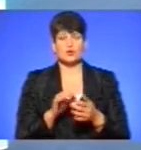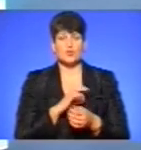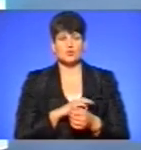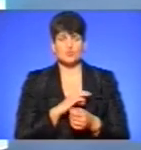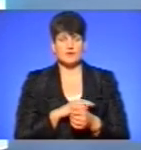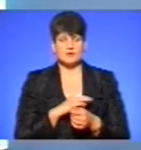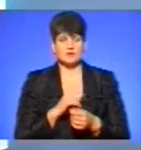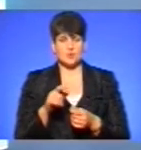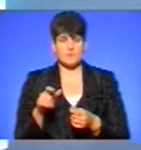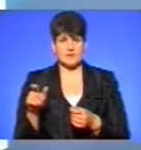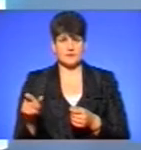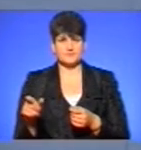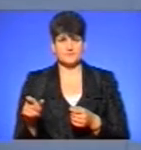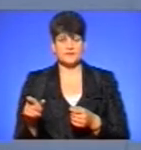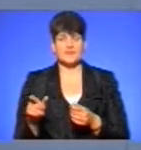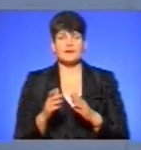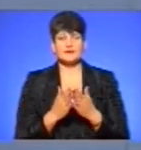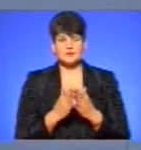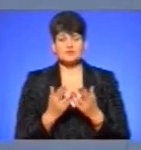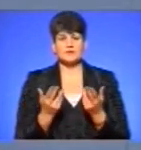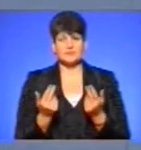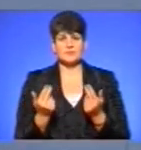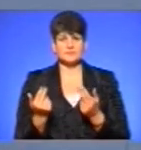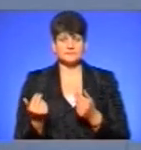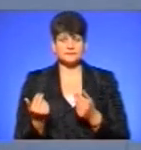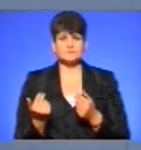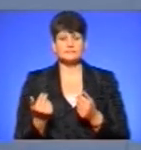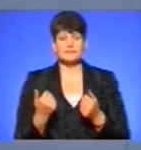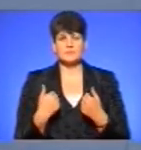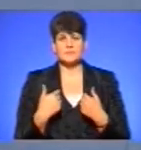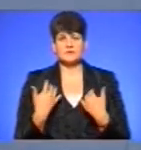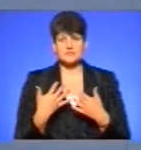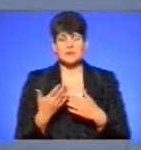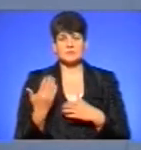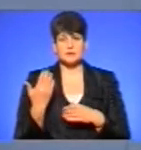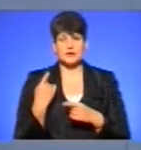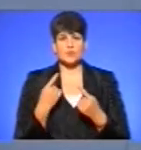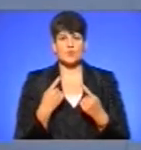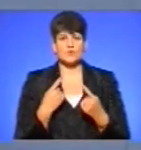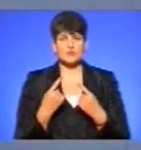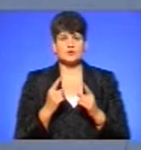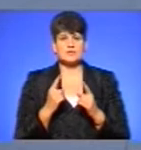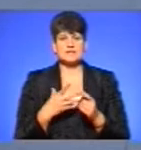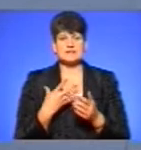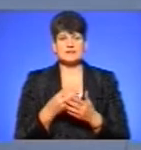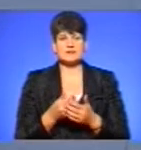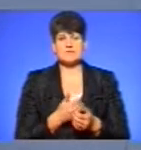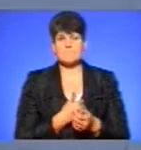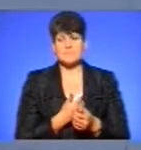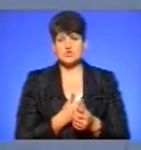користуватись громадяни? Книжечка, так, тобто, так як ми вже попередньо говорили, що тільки за власним бажанням, або